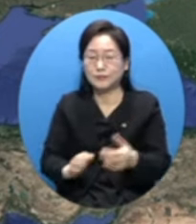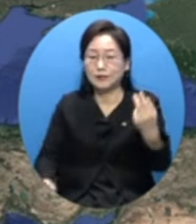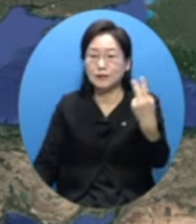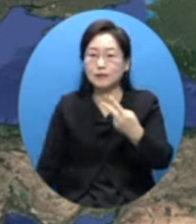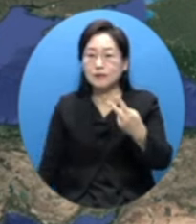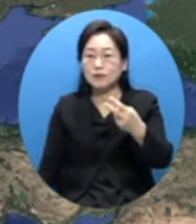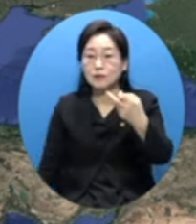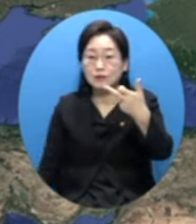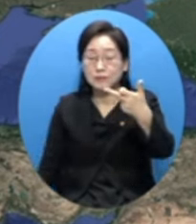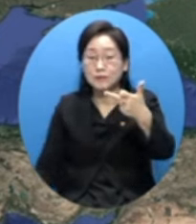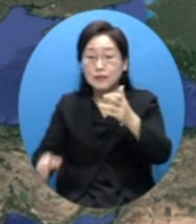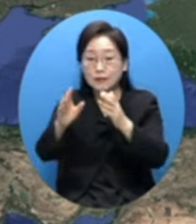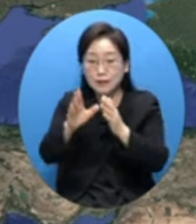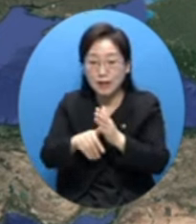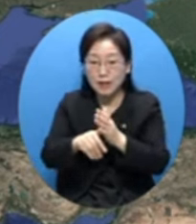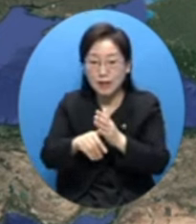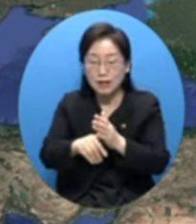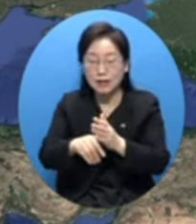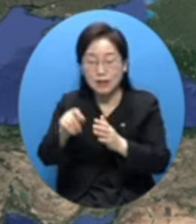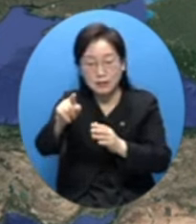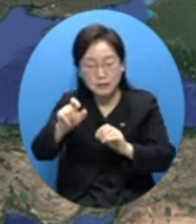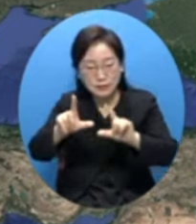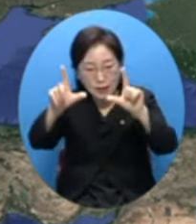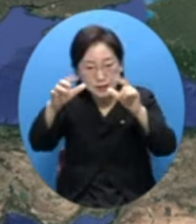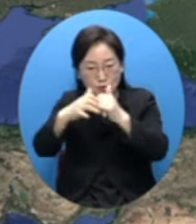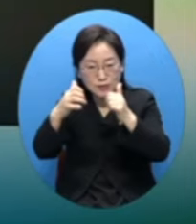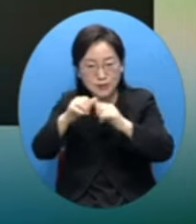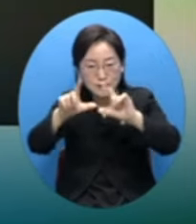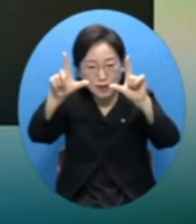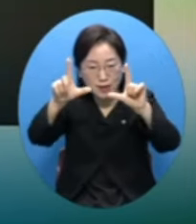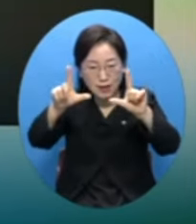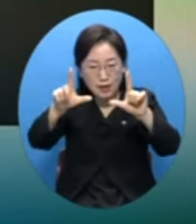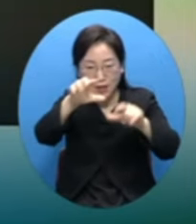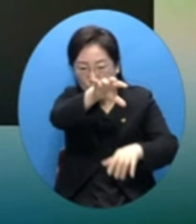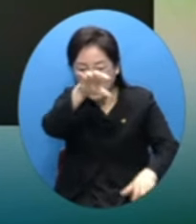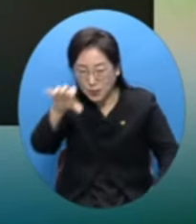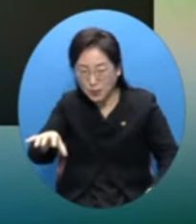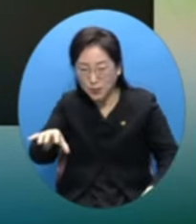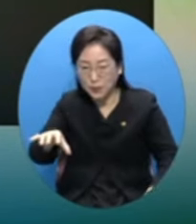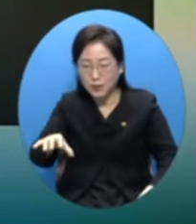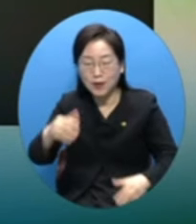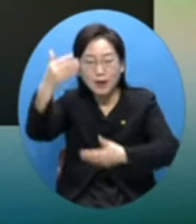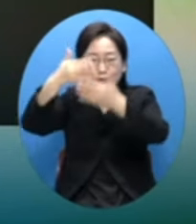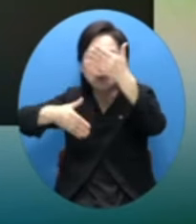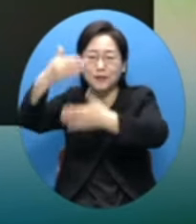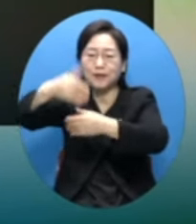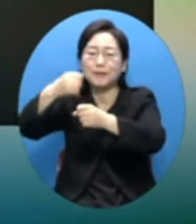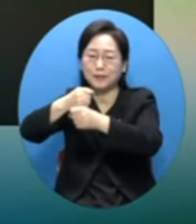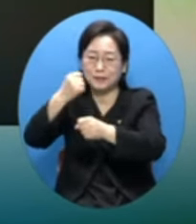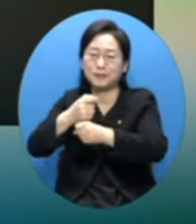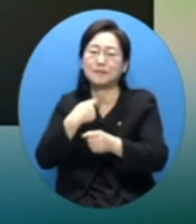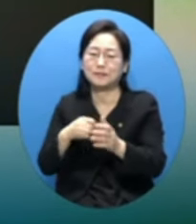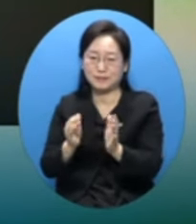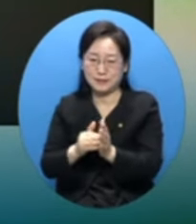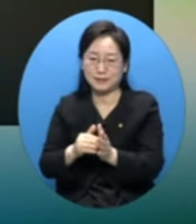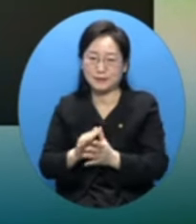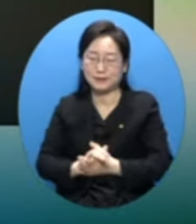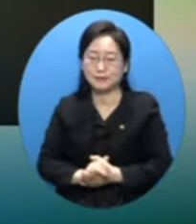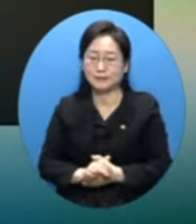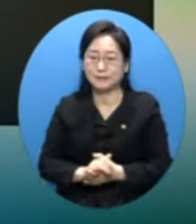2017년에는 그 날들의 기록 일들을 바탕으로 해서 영화 덩케르크가 제작되기도 했습니다.